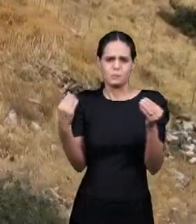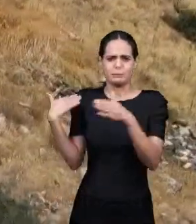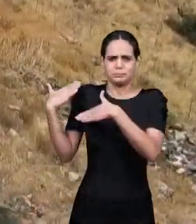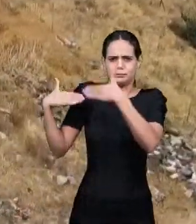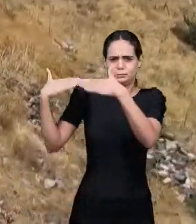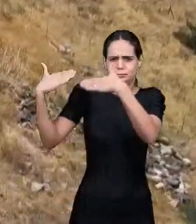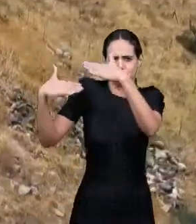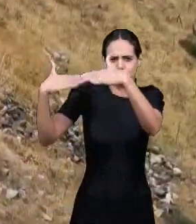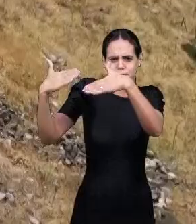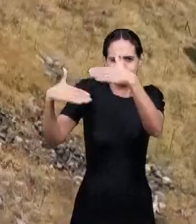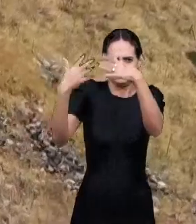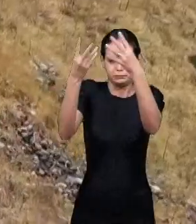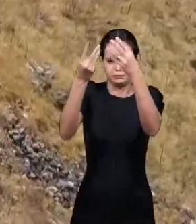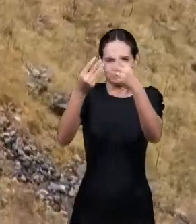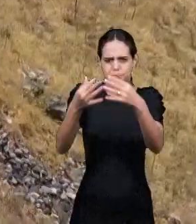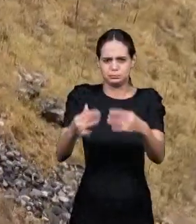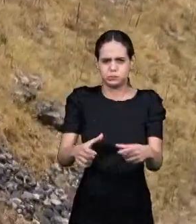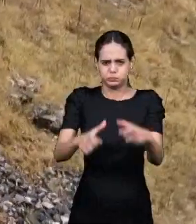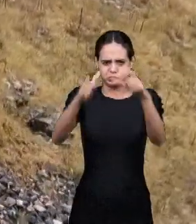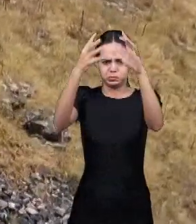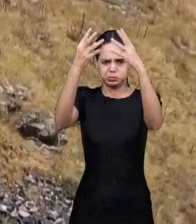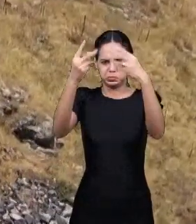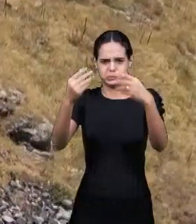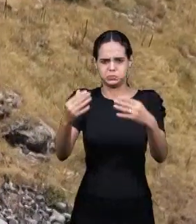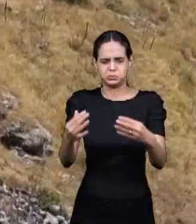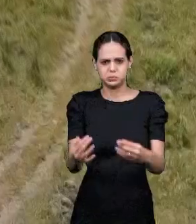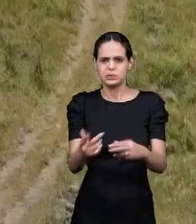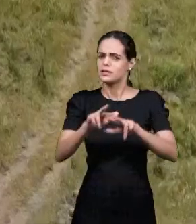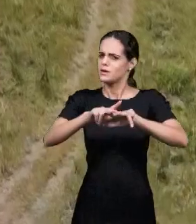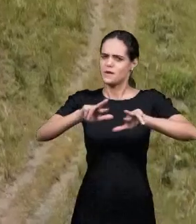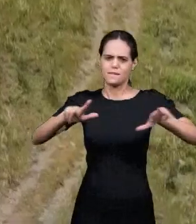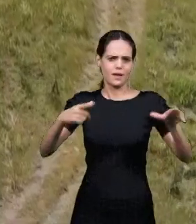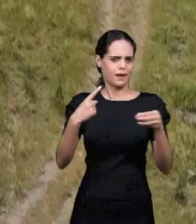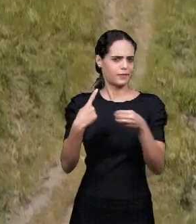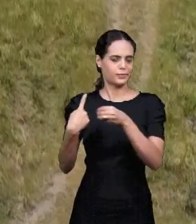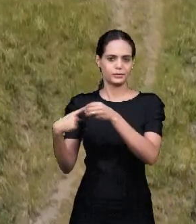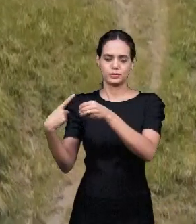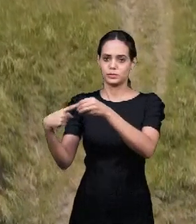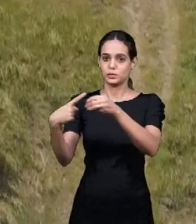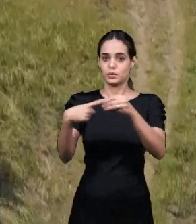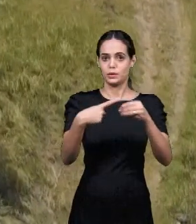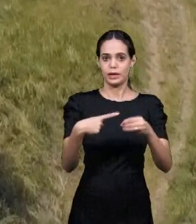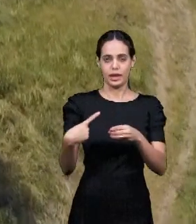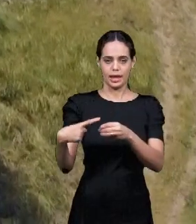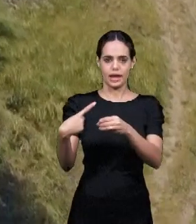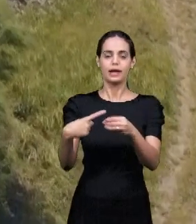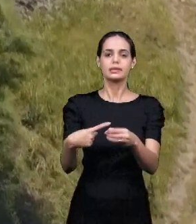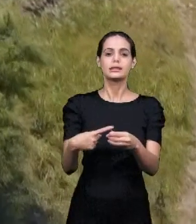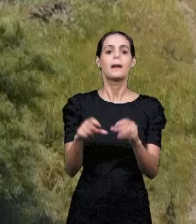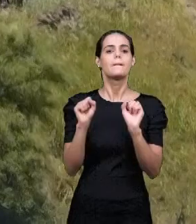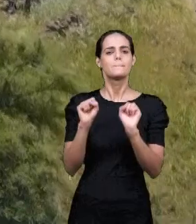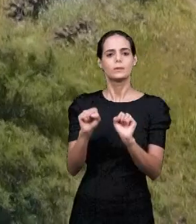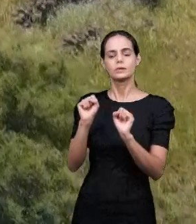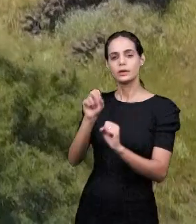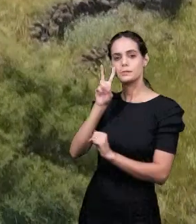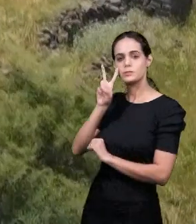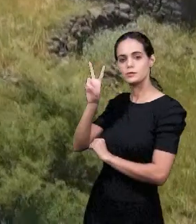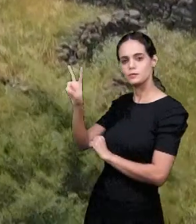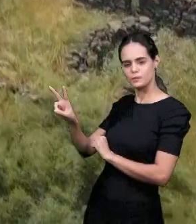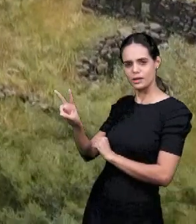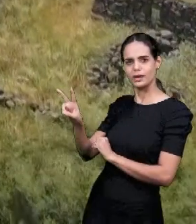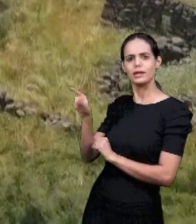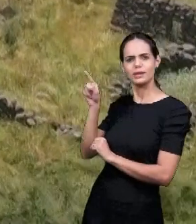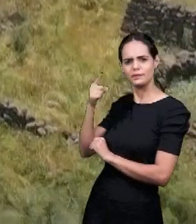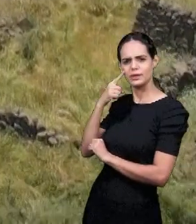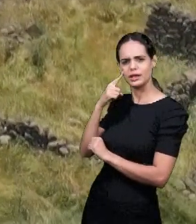comme c'est Cafarnaum, le ruínas cas também des ruines de de Betsaída Capernaum, e ruines de também de Bethsaïde, Corazim. Podemos aussi ver de ruínas de Corazin. Corazim On voit ali